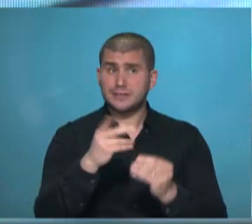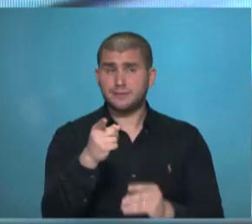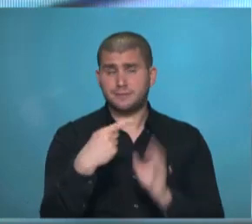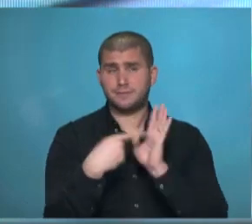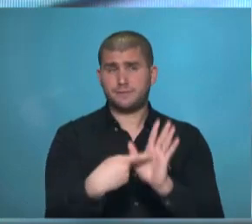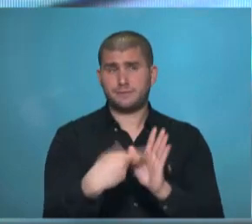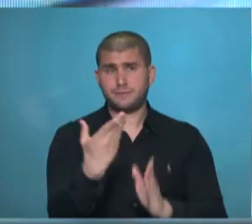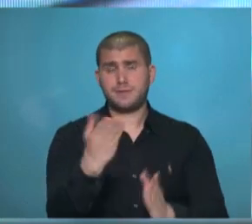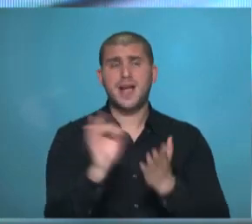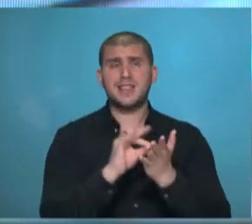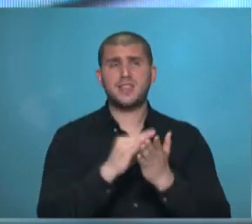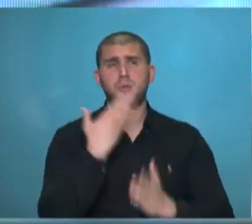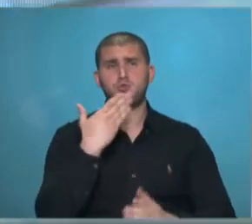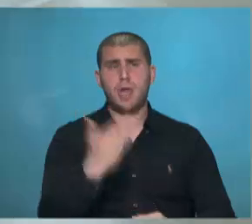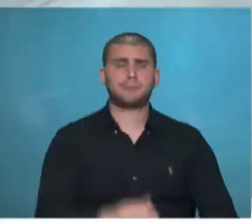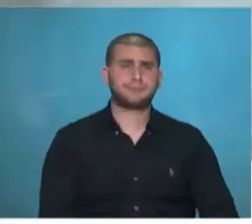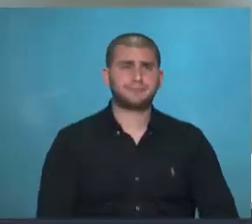כתבתנו בירושלים, יערה שפירה.